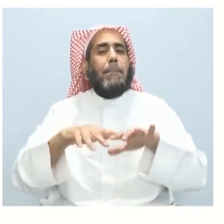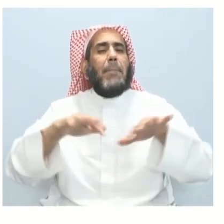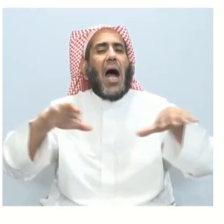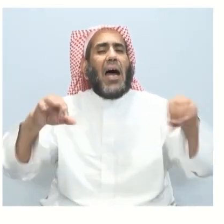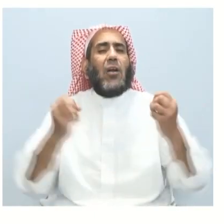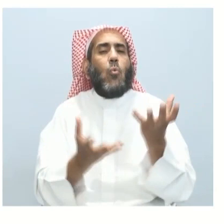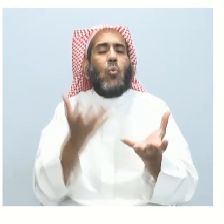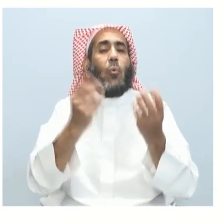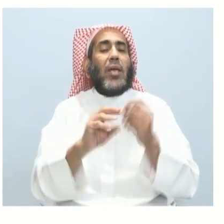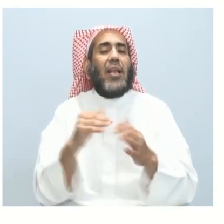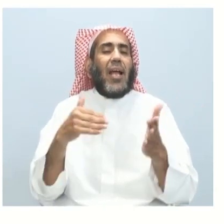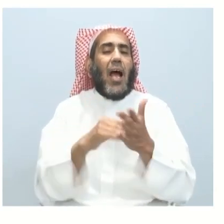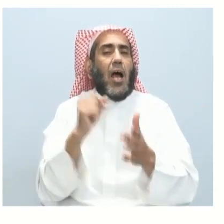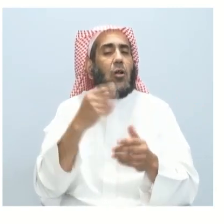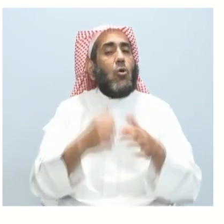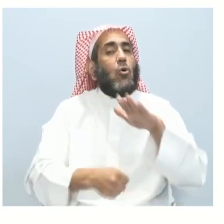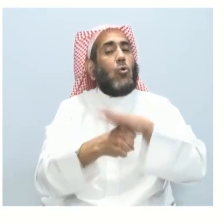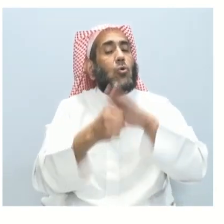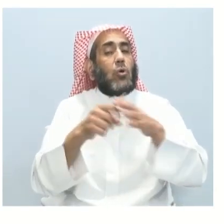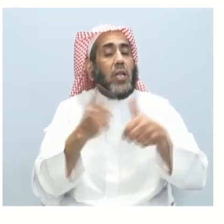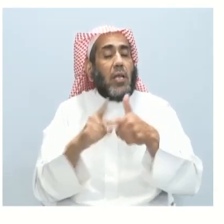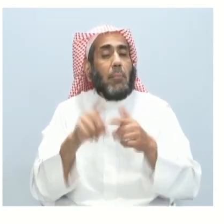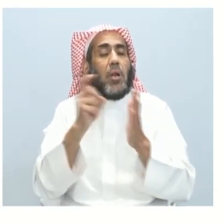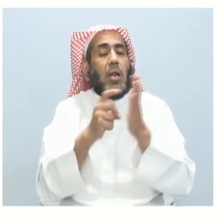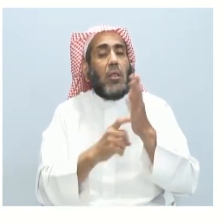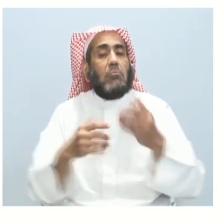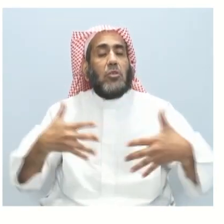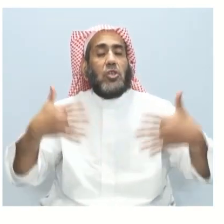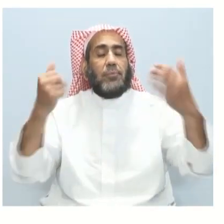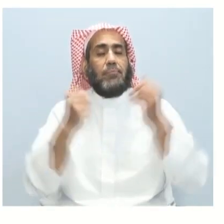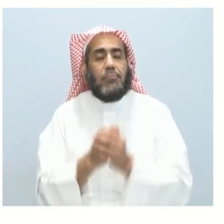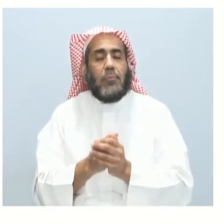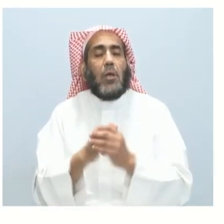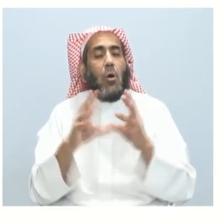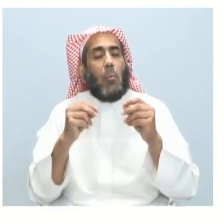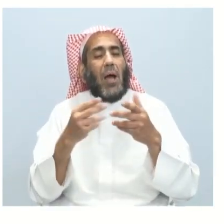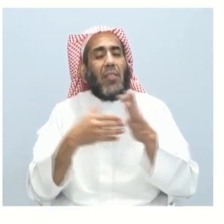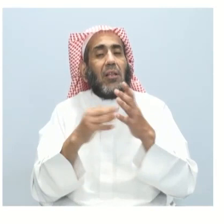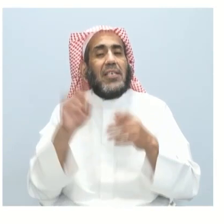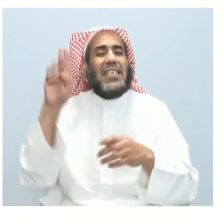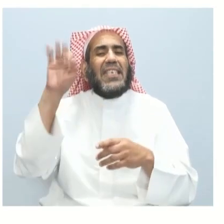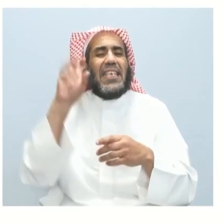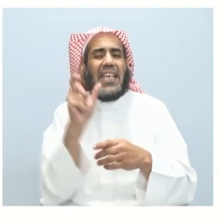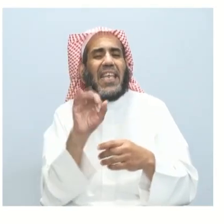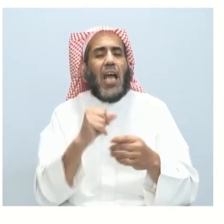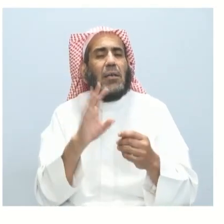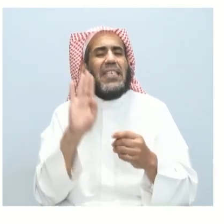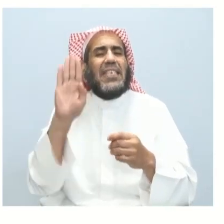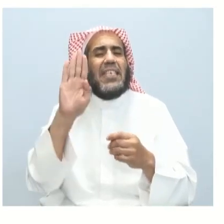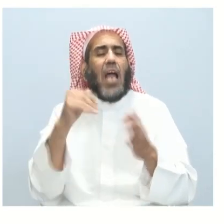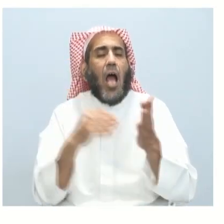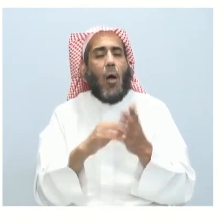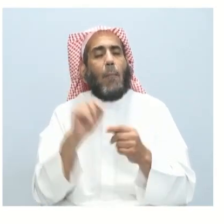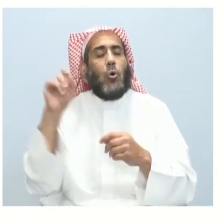وايضا القافيه وهي الركن الثاني من اركان النظم الشعري وايضا بعض القوافي مثلا سينيه سميت ب قصائدها سينيه